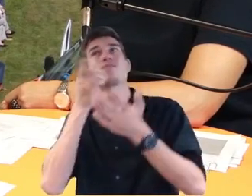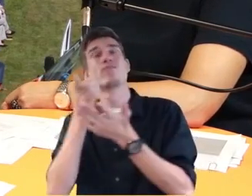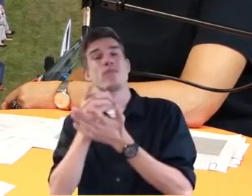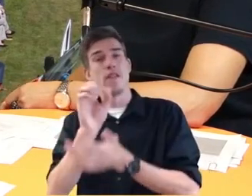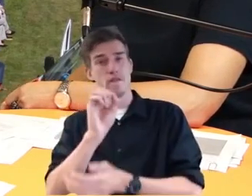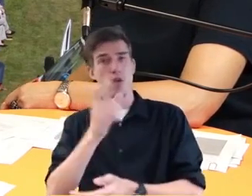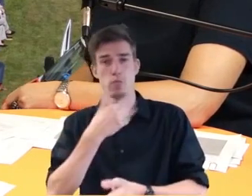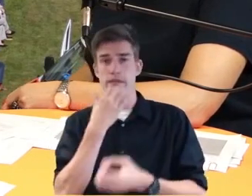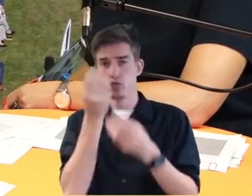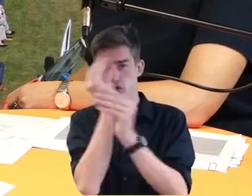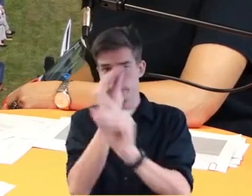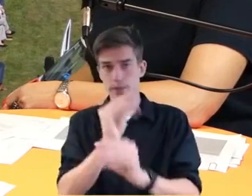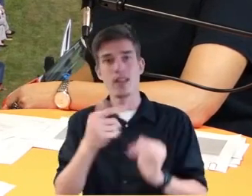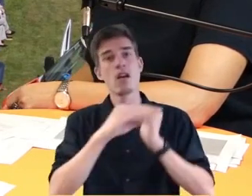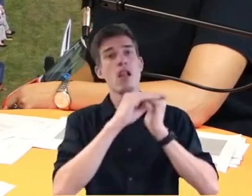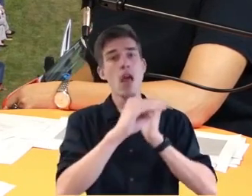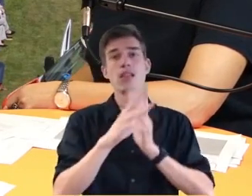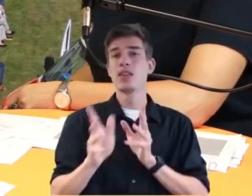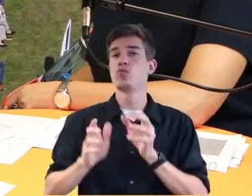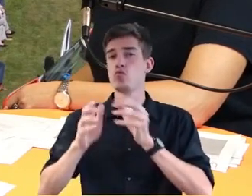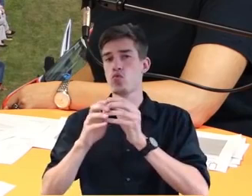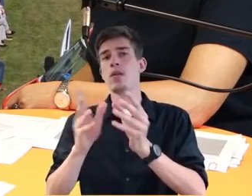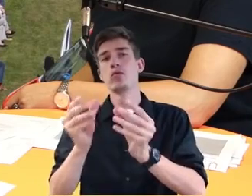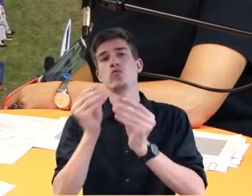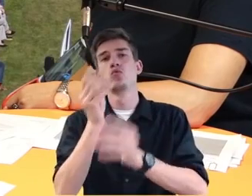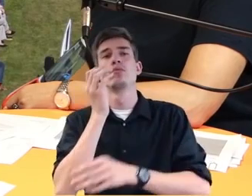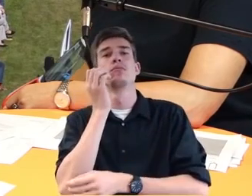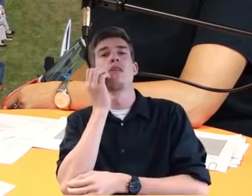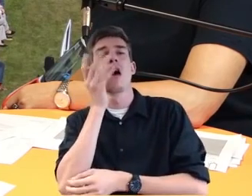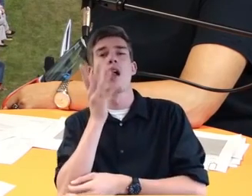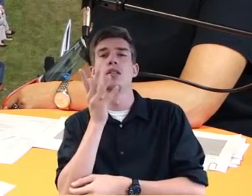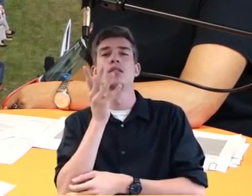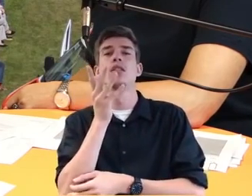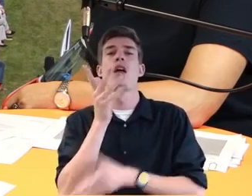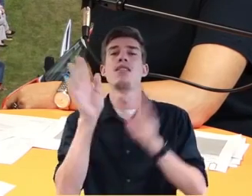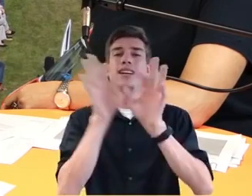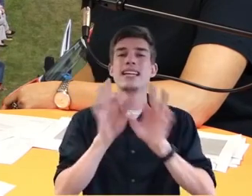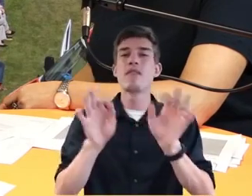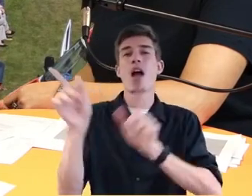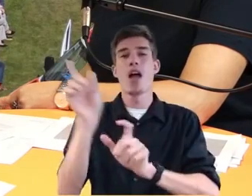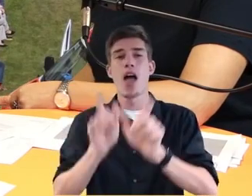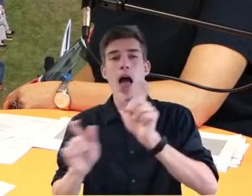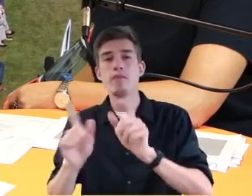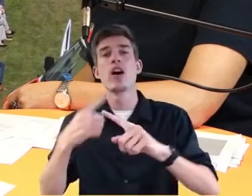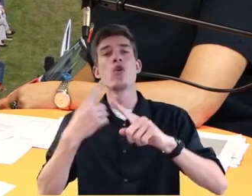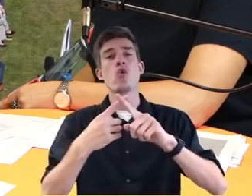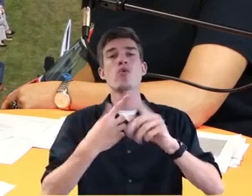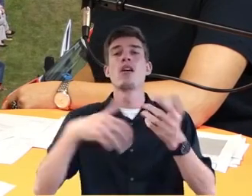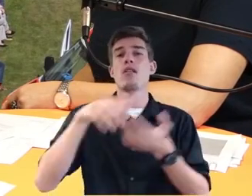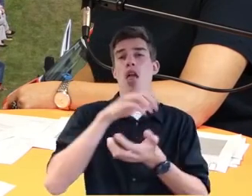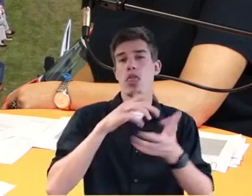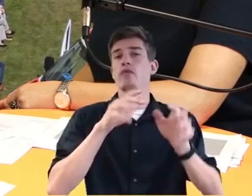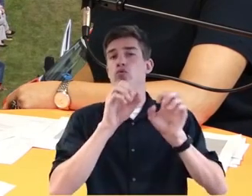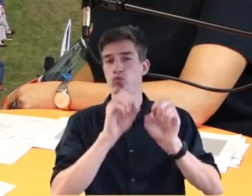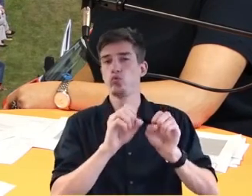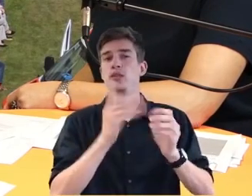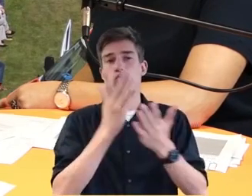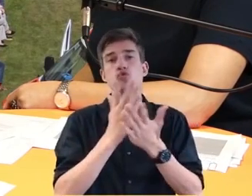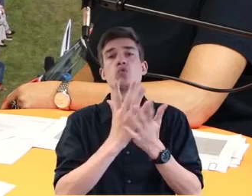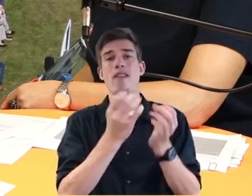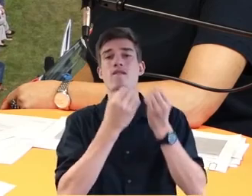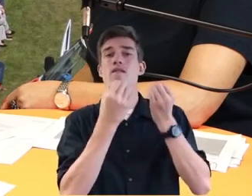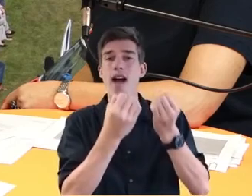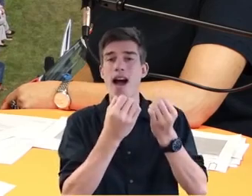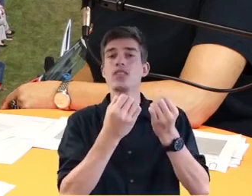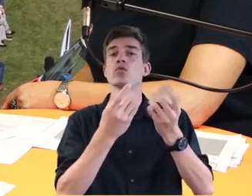Die Länder und Kommunen haben ja schon in der täglichen Gefahrenabwehr und im Katastrophenschutz einiges an Fahrzeugen, an Ausstattung.